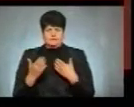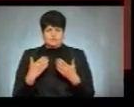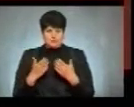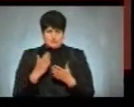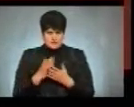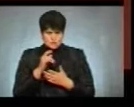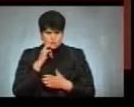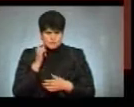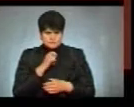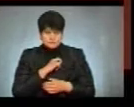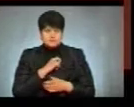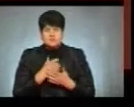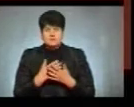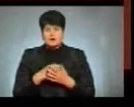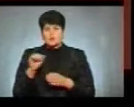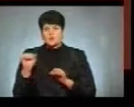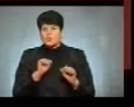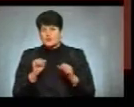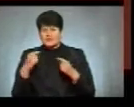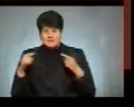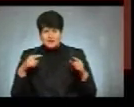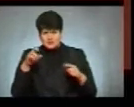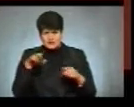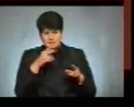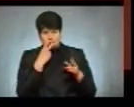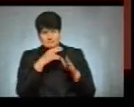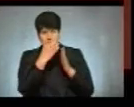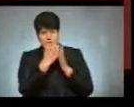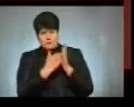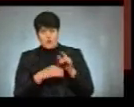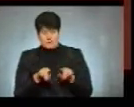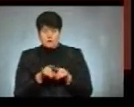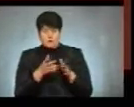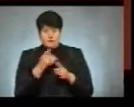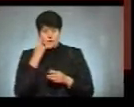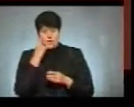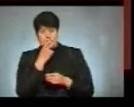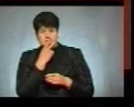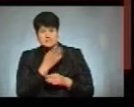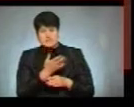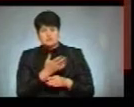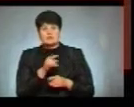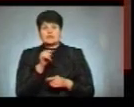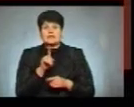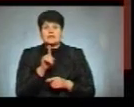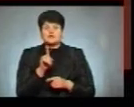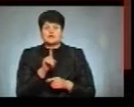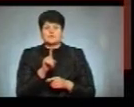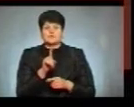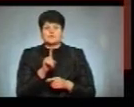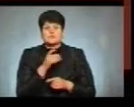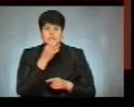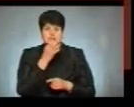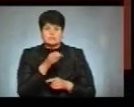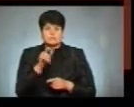ці країни, скажімо, уряди інших країн, вони дивляться по програмі також, тому що вони оцінюють те, що публічно зголошено кандидатом.